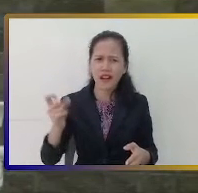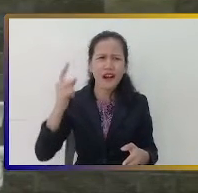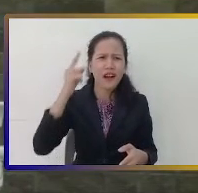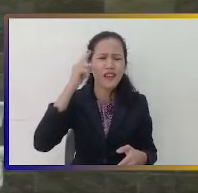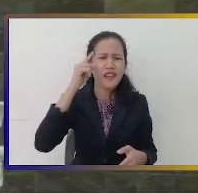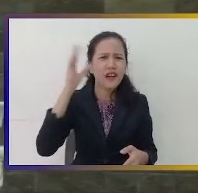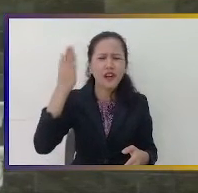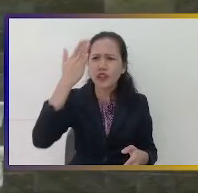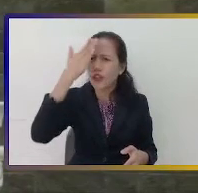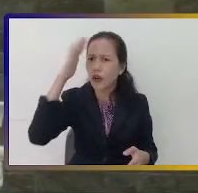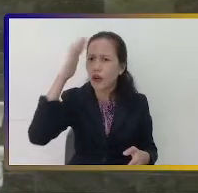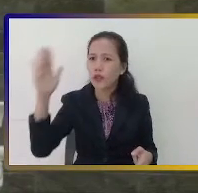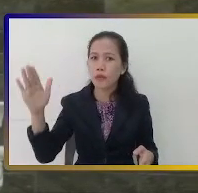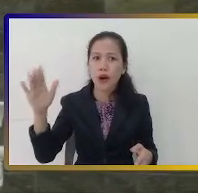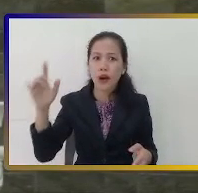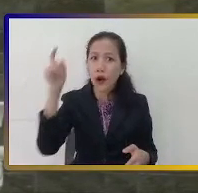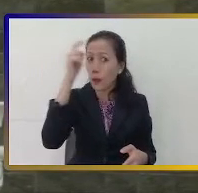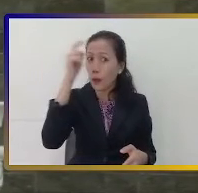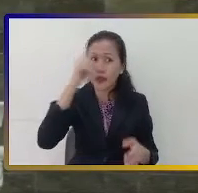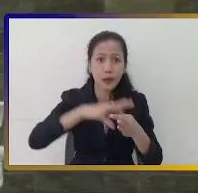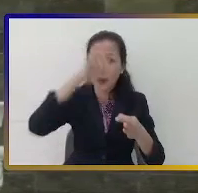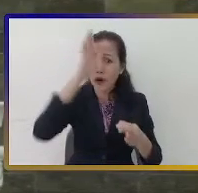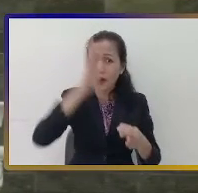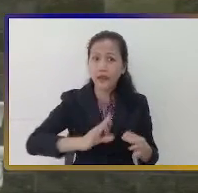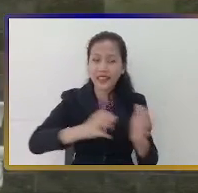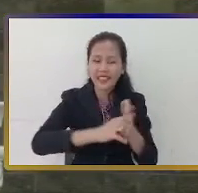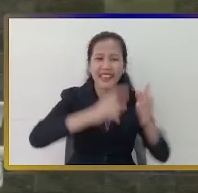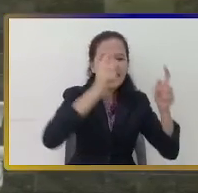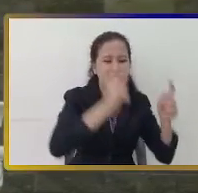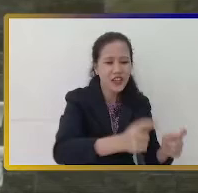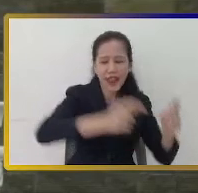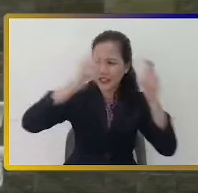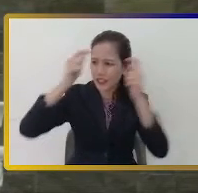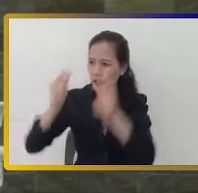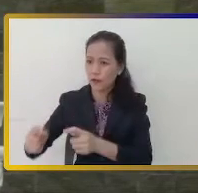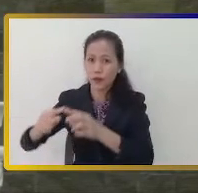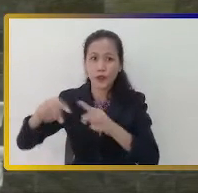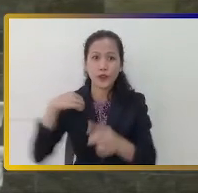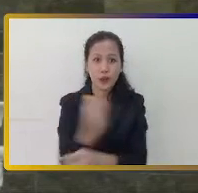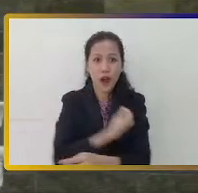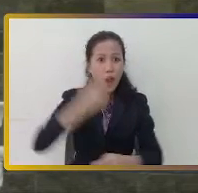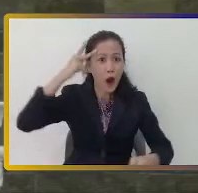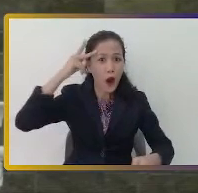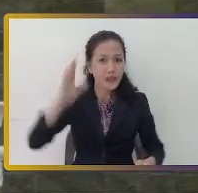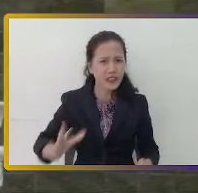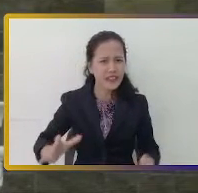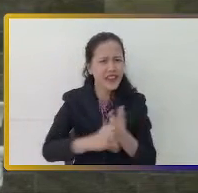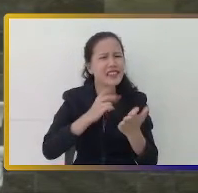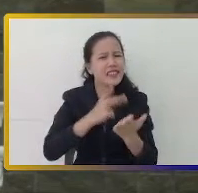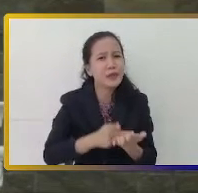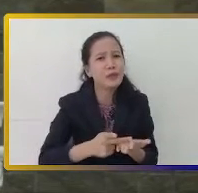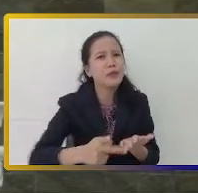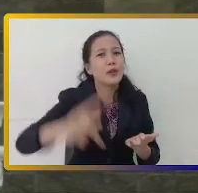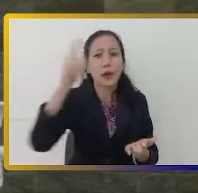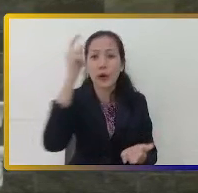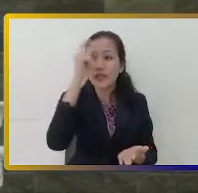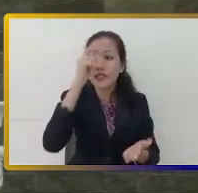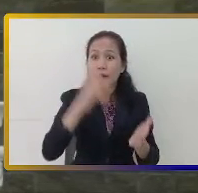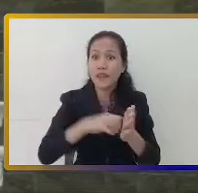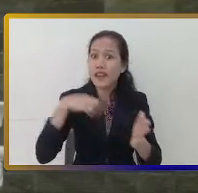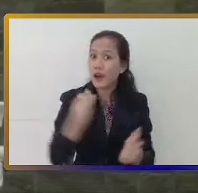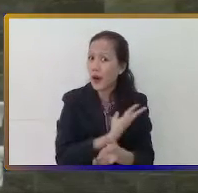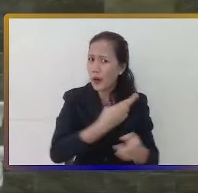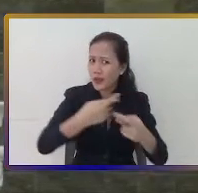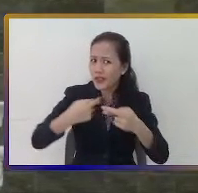alam, kapatid, yung wisdom ng Panginoon, itinansfer sa ating pong pastor. Pure wisdom, kapatid, ang tinatanggap po natin.